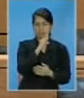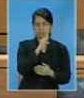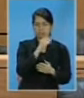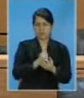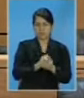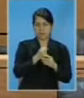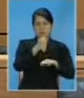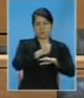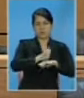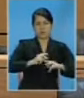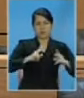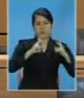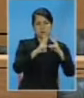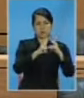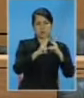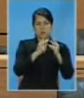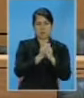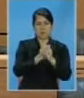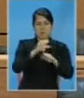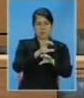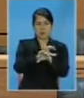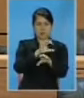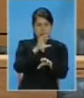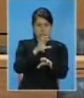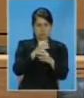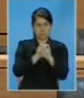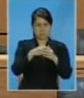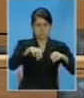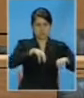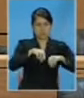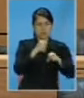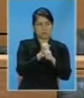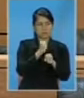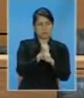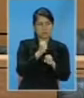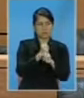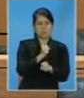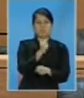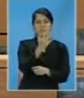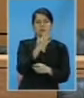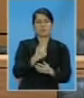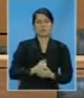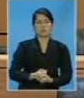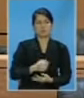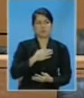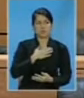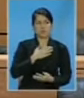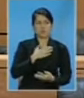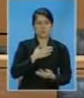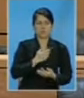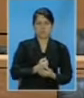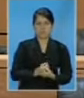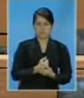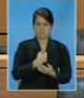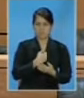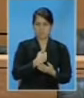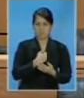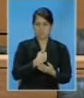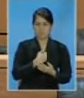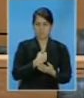ถ้ารัฐมนตรีว่าการกระทรวงมหาดไทยไม่ดำเนินการอย่างใดอย่างหนึ่งผมถือว่ารัฐมนตรีกระทรวงมหาดไ